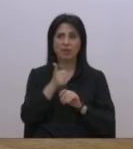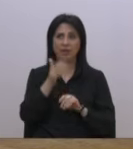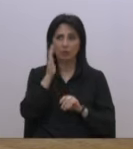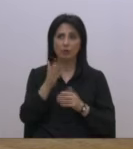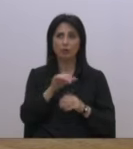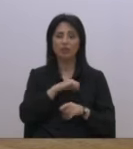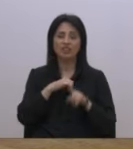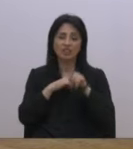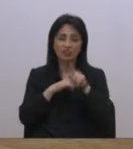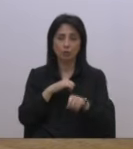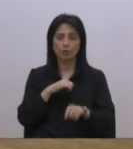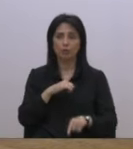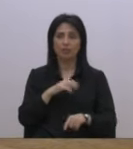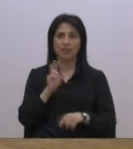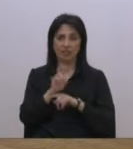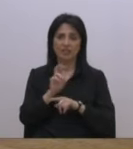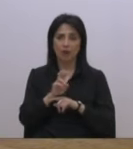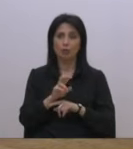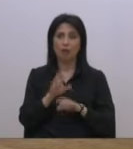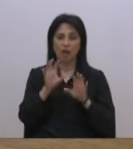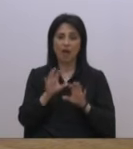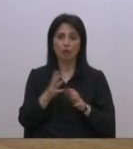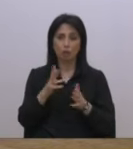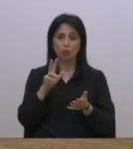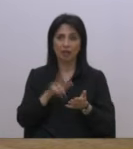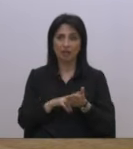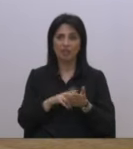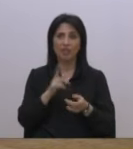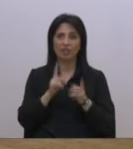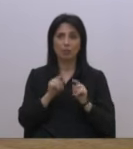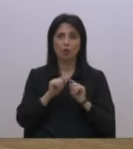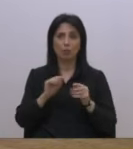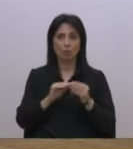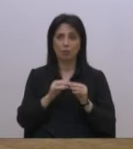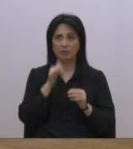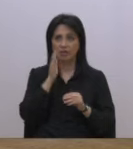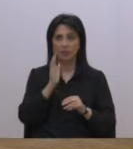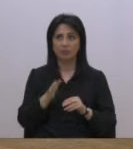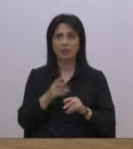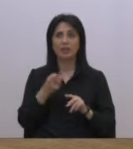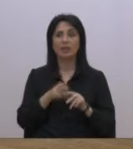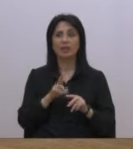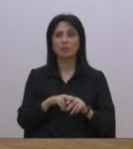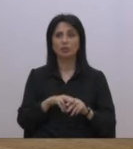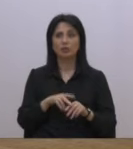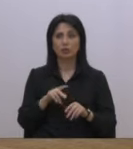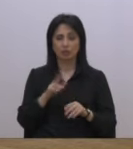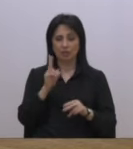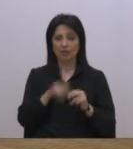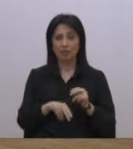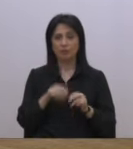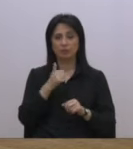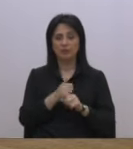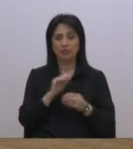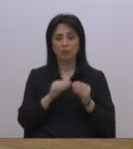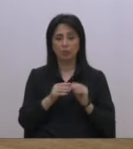რომ თვითონაც იარონ და მინიმუმ კანონებს თუ იღებენ, ეს ნამდვილად ოპოზიციის პრობლემა ვერ იქნება. ამიტომ რომ დავასრულო, თავი